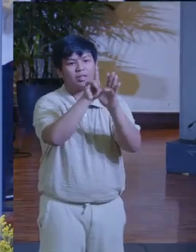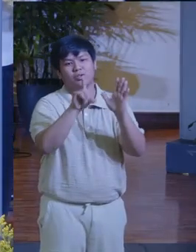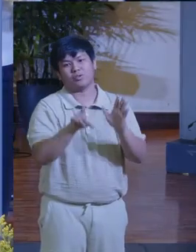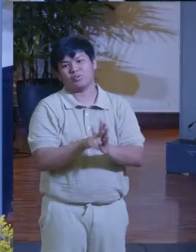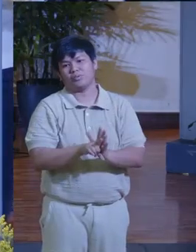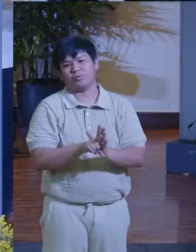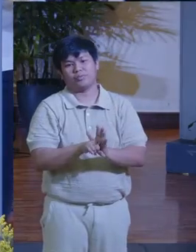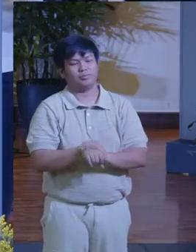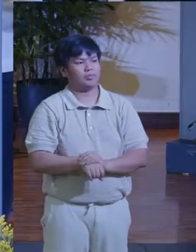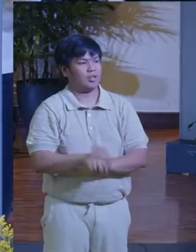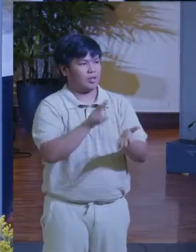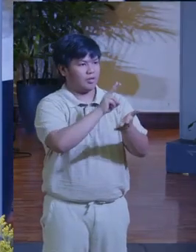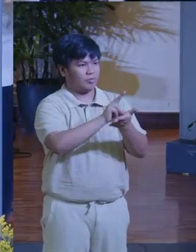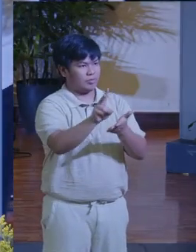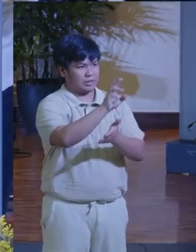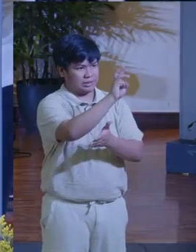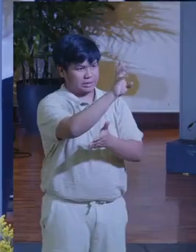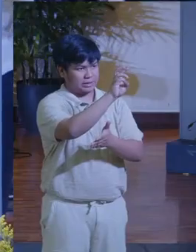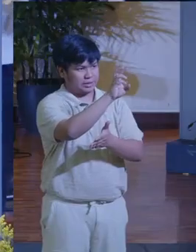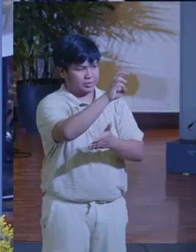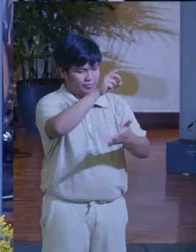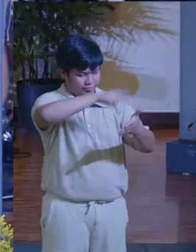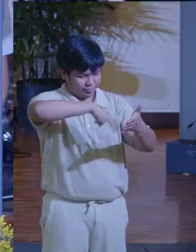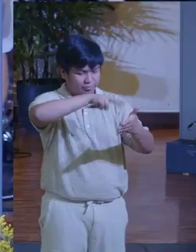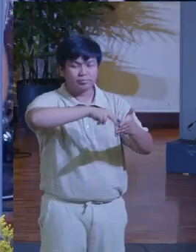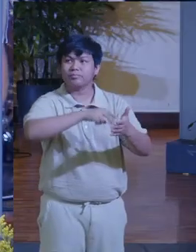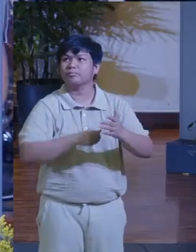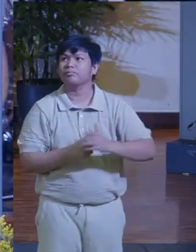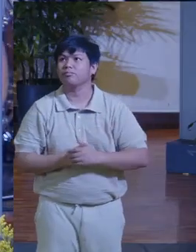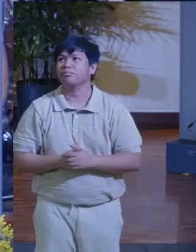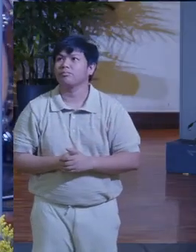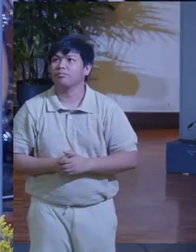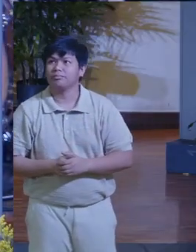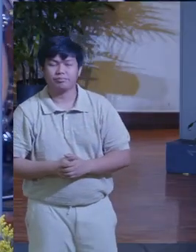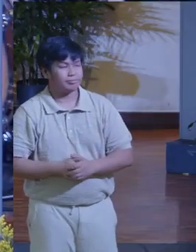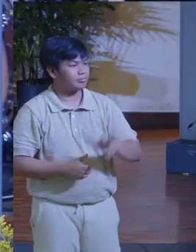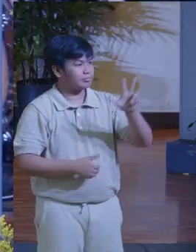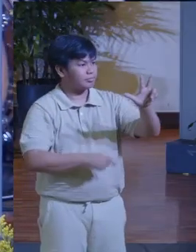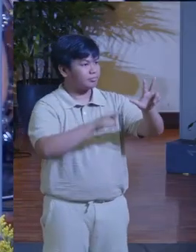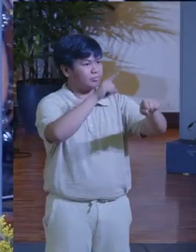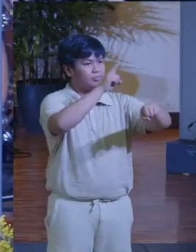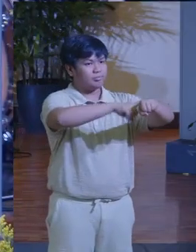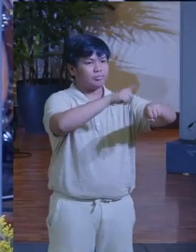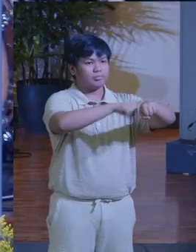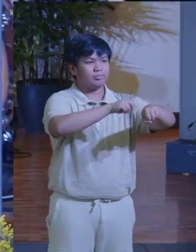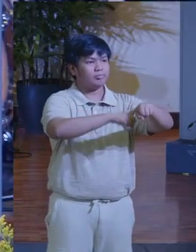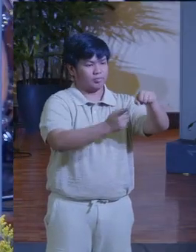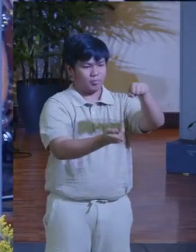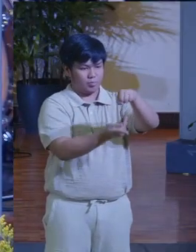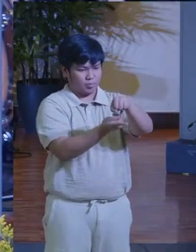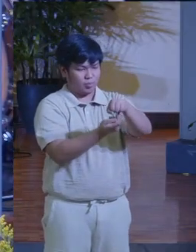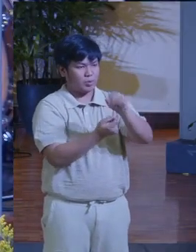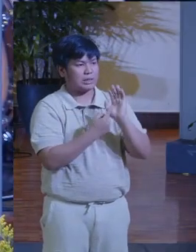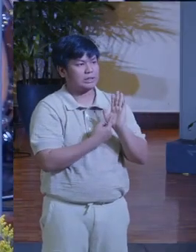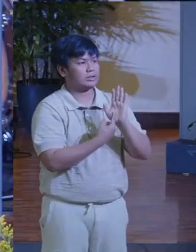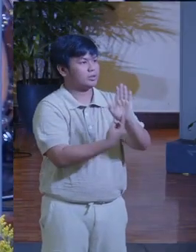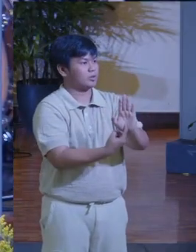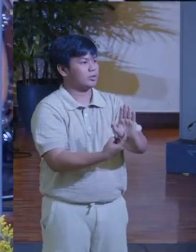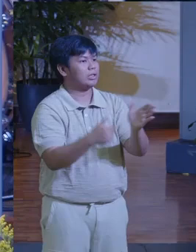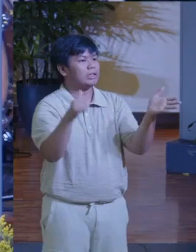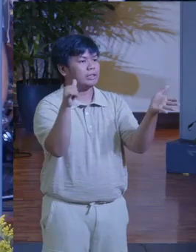niyo yung verse 16 ha. Babasahin kong 3 beses po niyang sinabi na